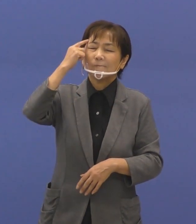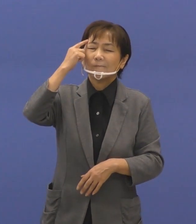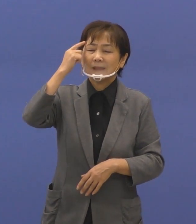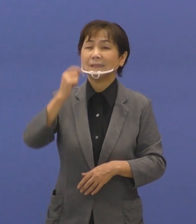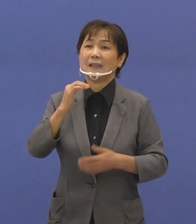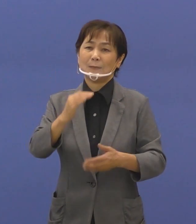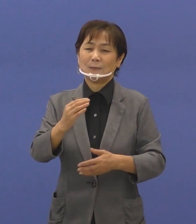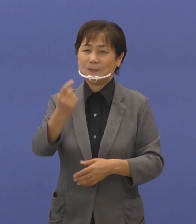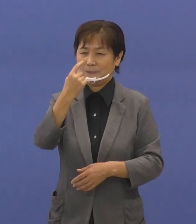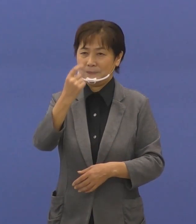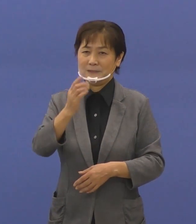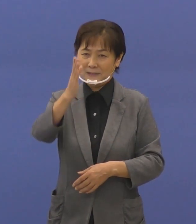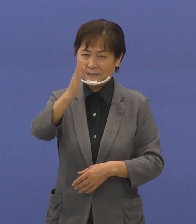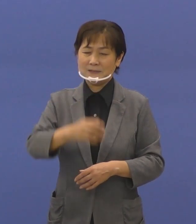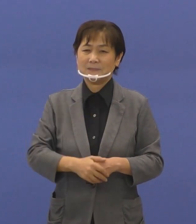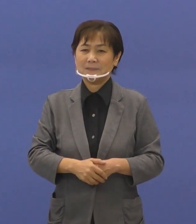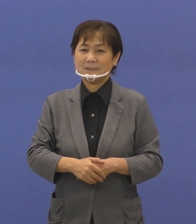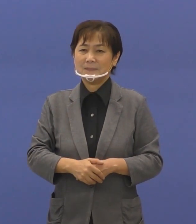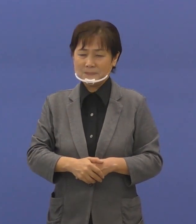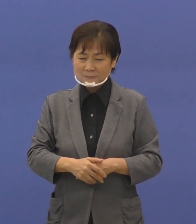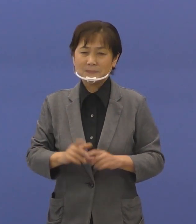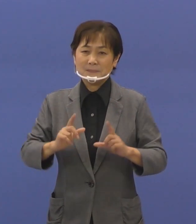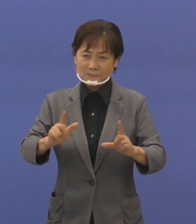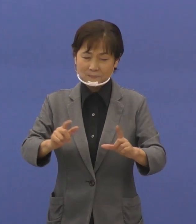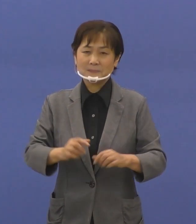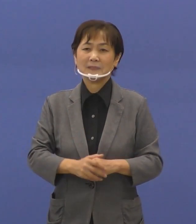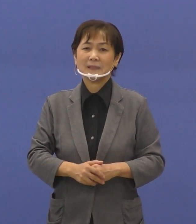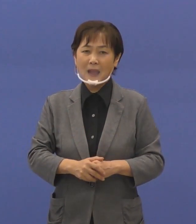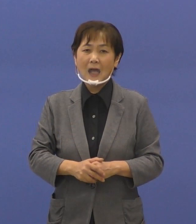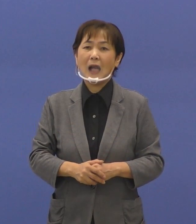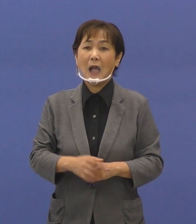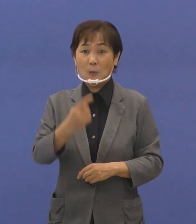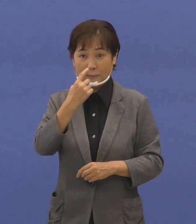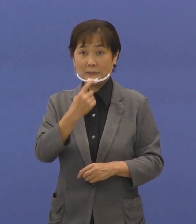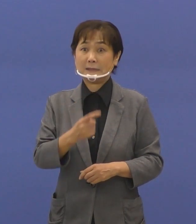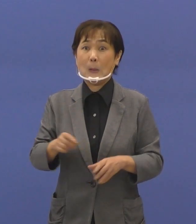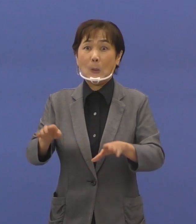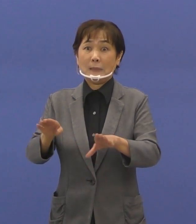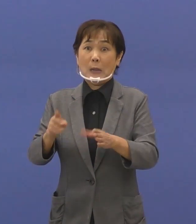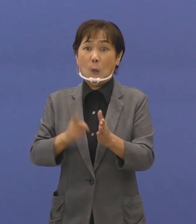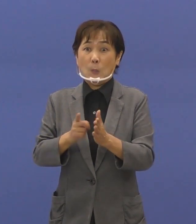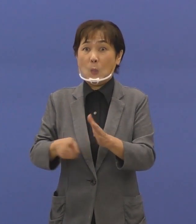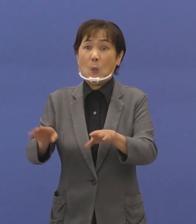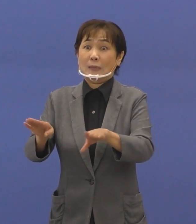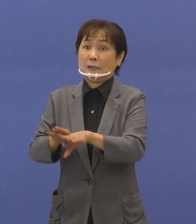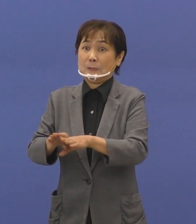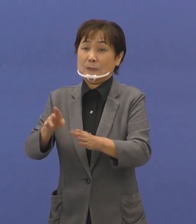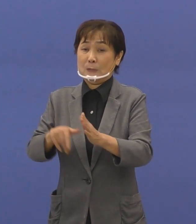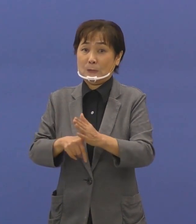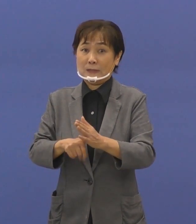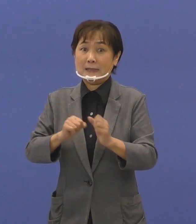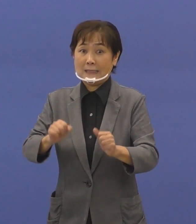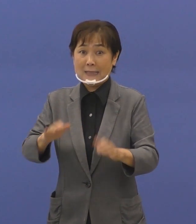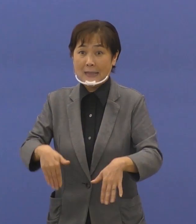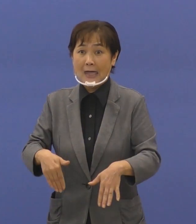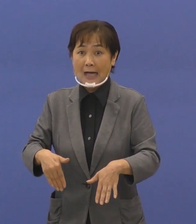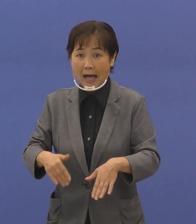そうですね、お盆中にやったことの中にはその試合いいところは見ていたというところがあり